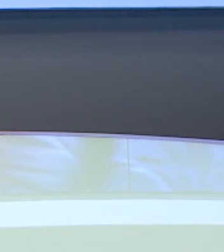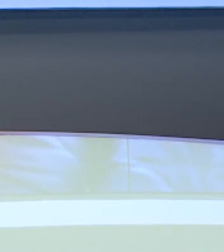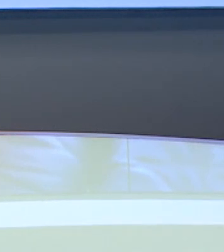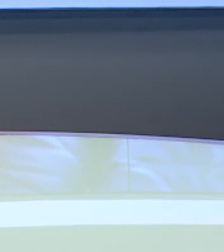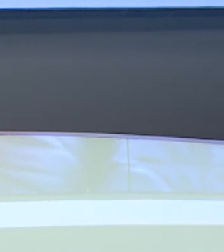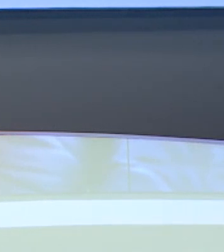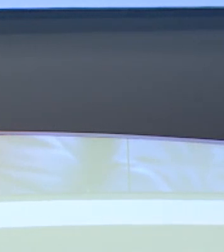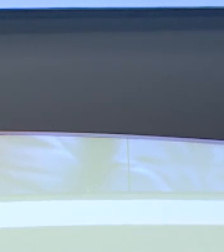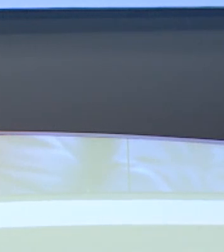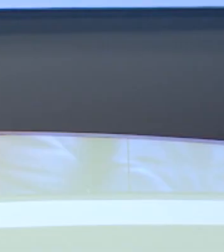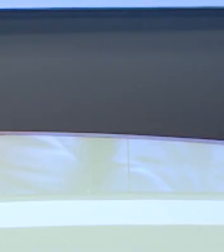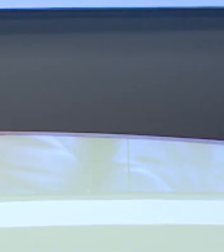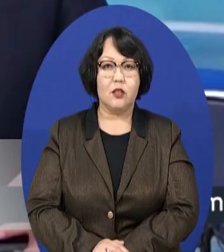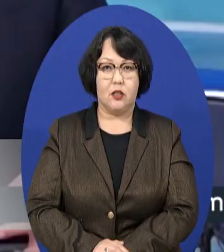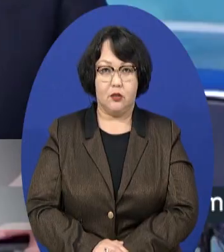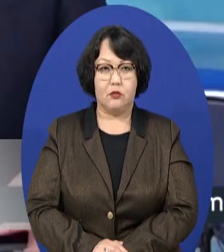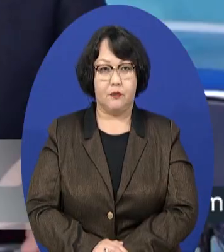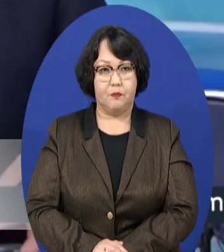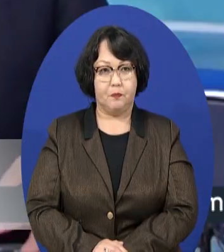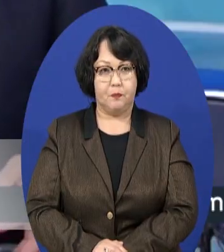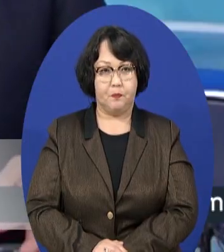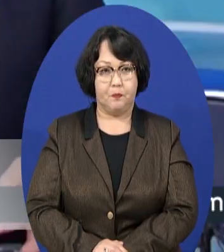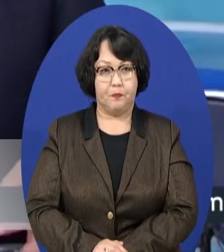байх зорилт дэвшүүлээд байгаа юм.